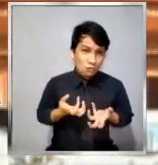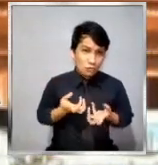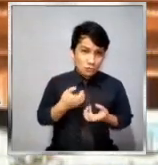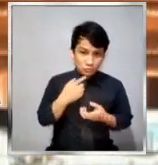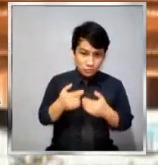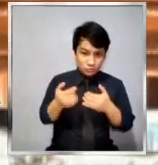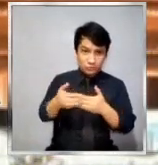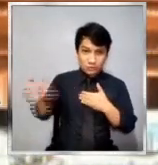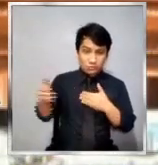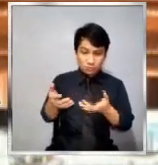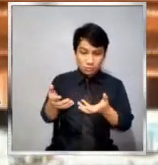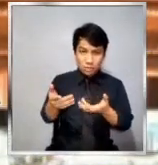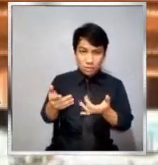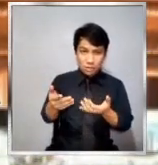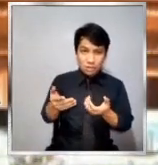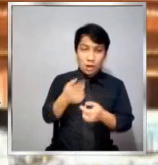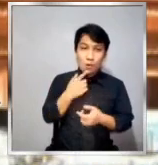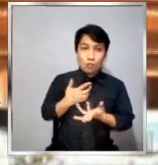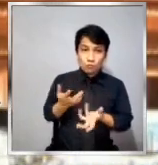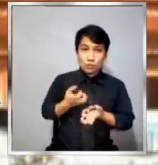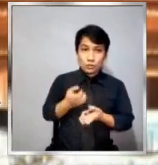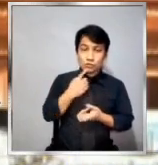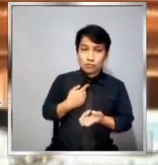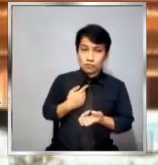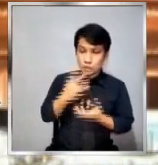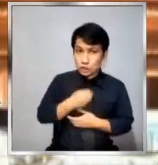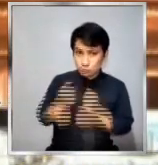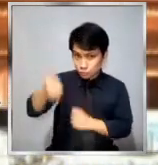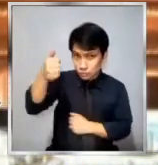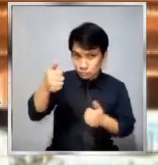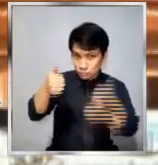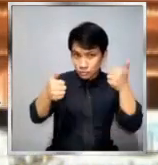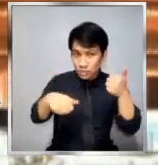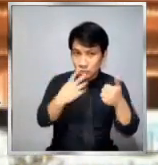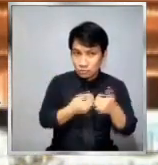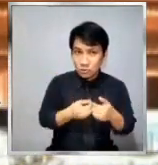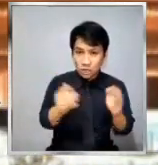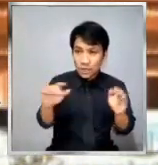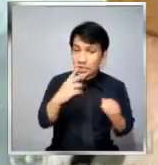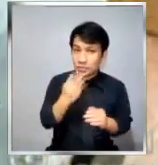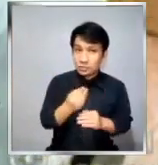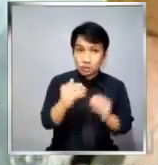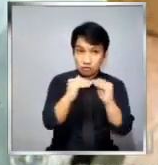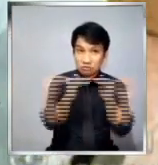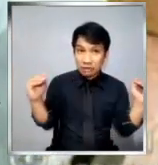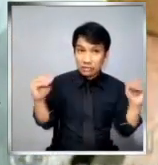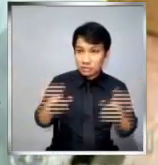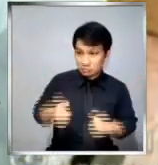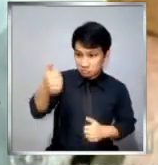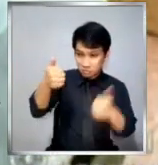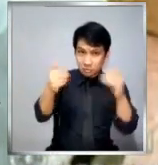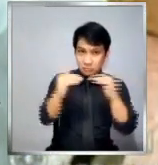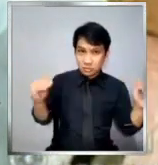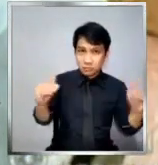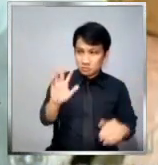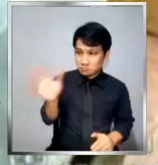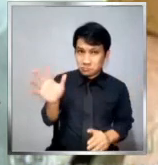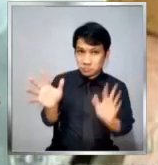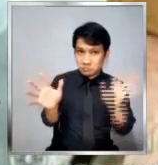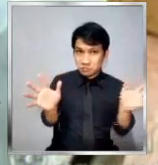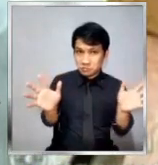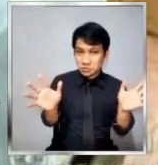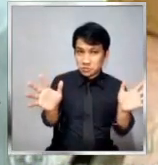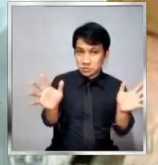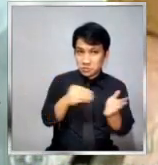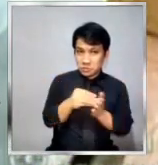sinong nag-dive. Kay kung nag-dive, if it's a 50 million, dinive mo ng 30,